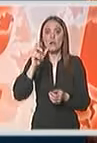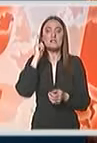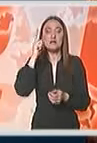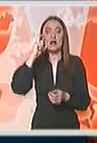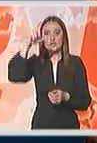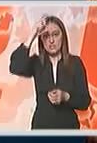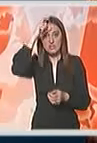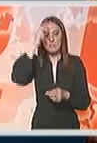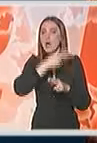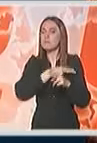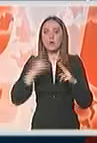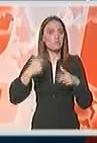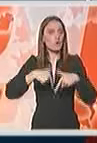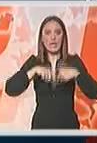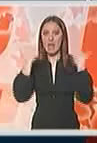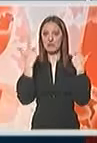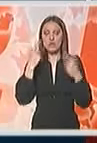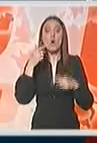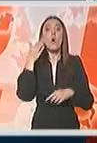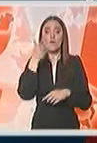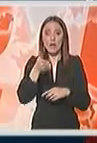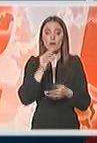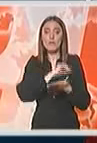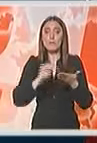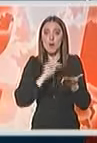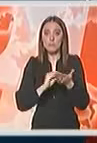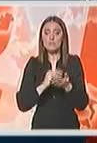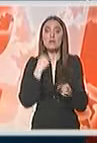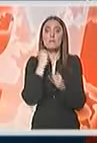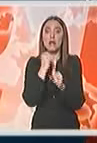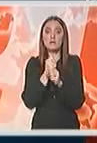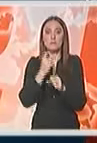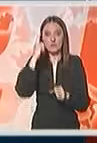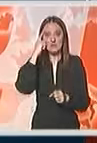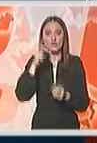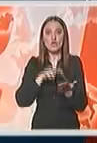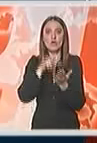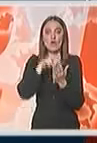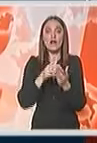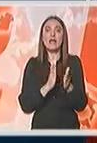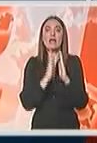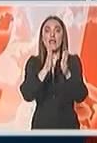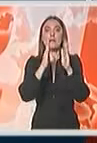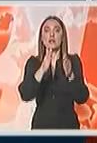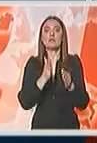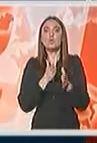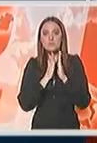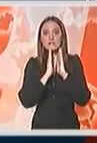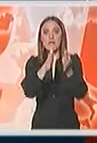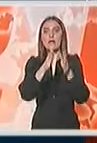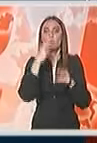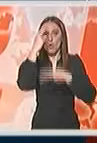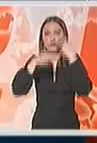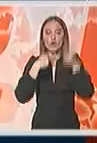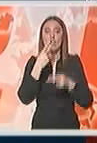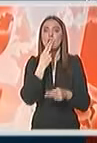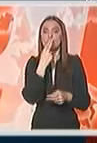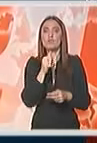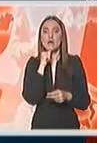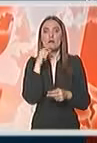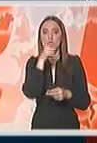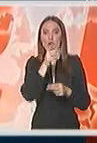građane Srbije. Potpuno je jasno da ovakvim propisom činimo značajan korak napred u smeru kontrole duvana i